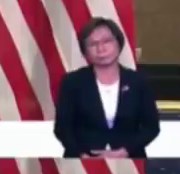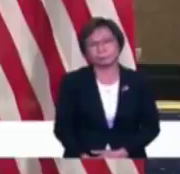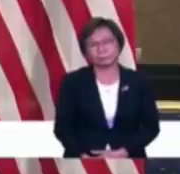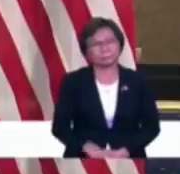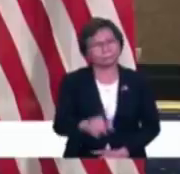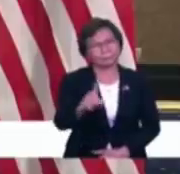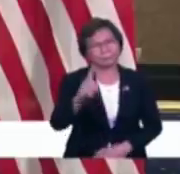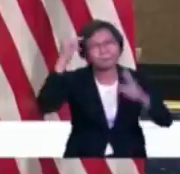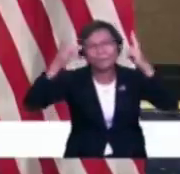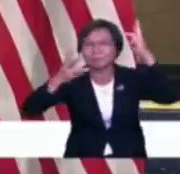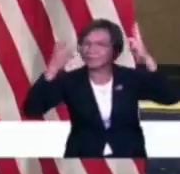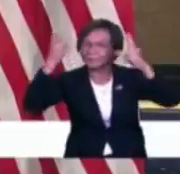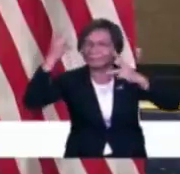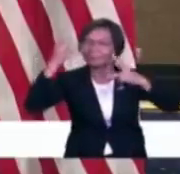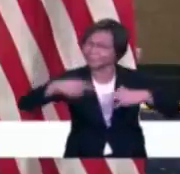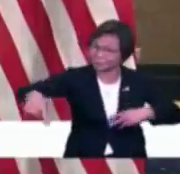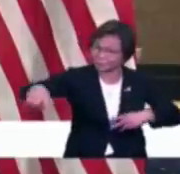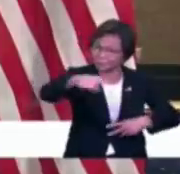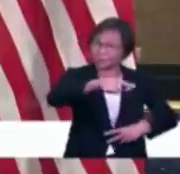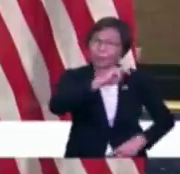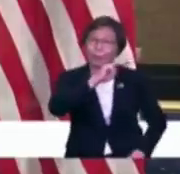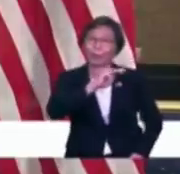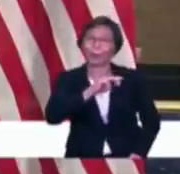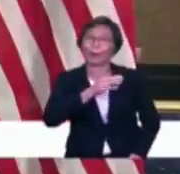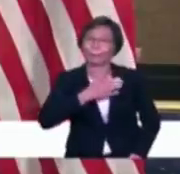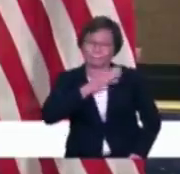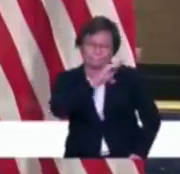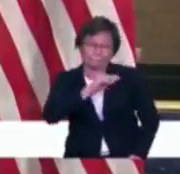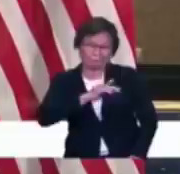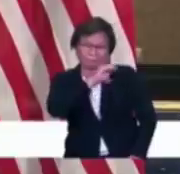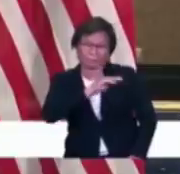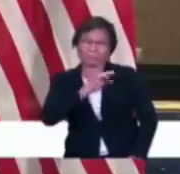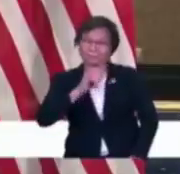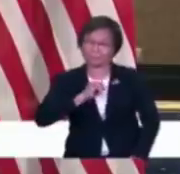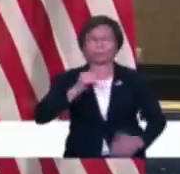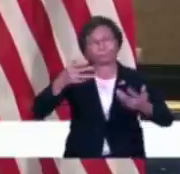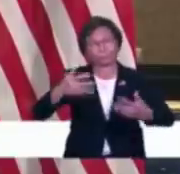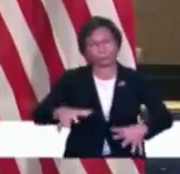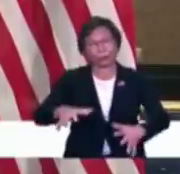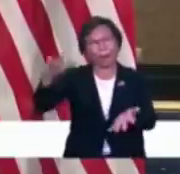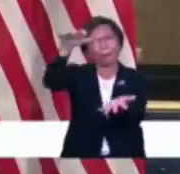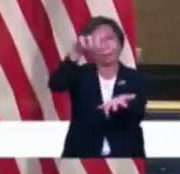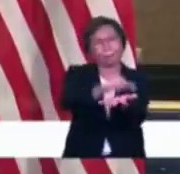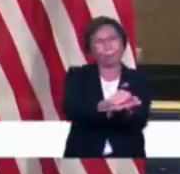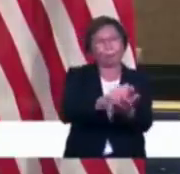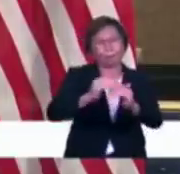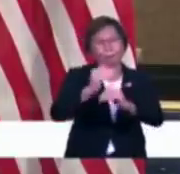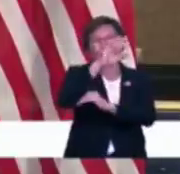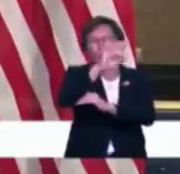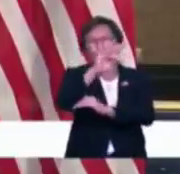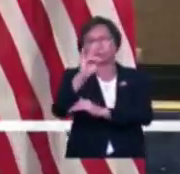Jangan bimbang, saudara-saudara sekalian. Kabinet saya telah pun menempah lebih